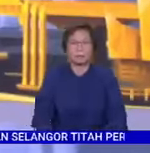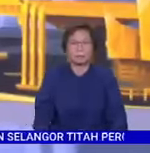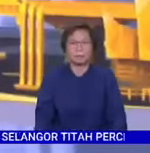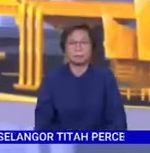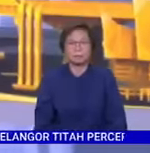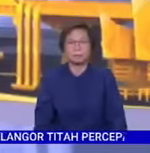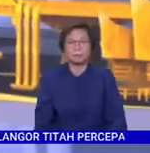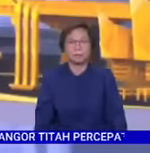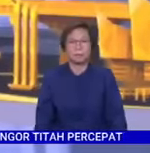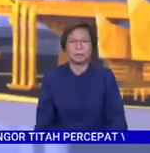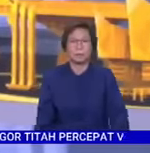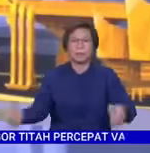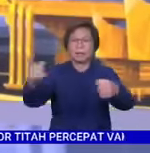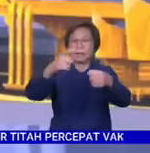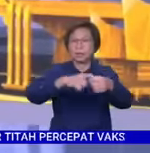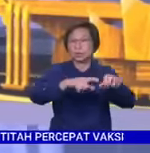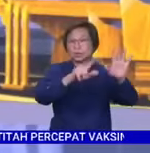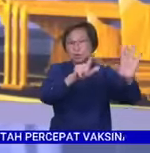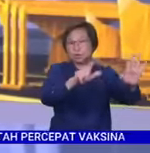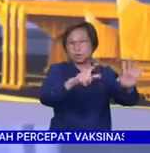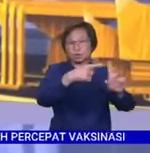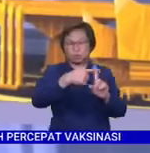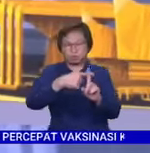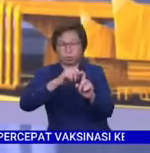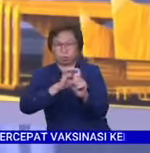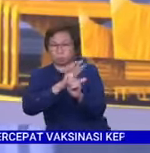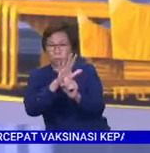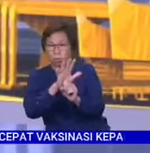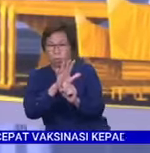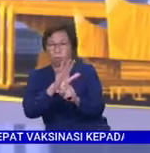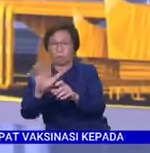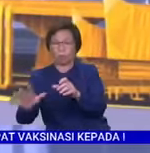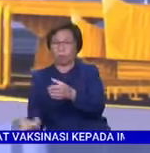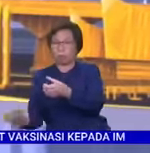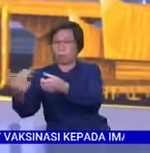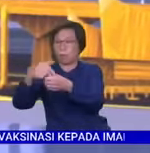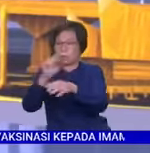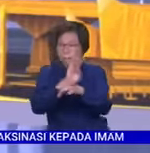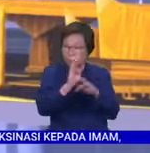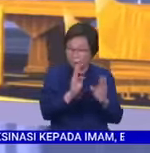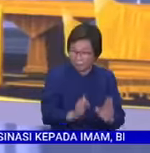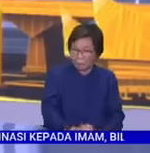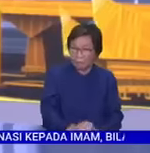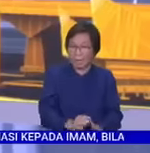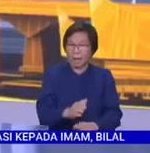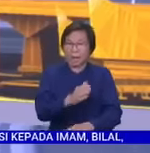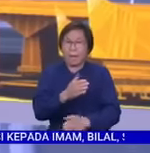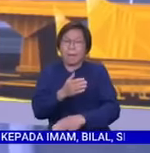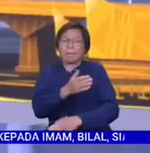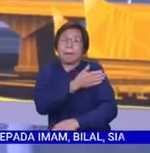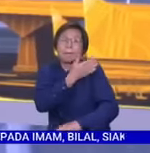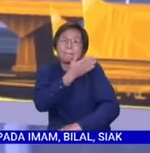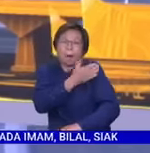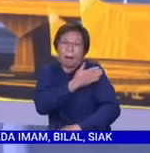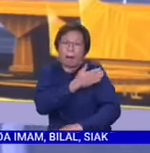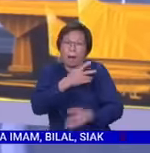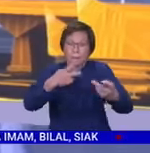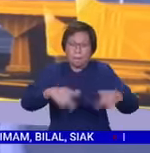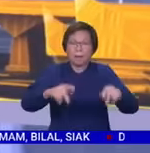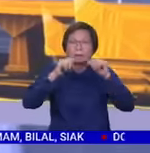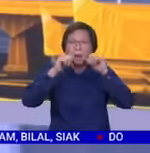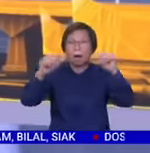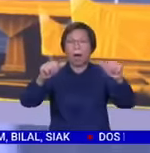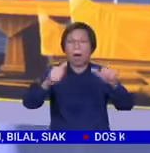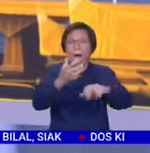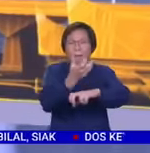Hai perkembangan anak mengenai tujuh is positive comments 16 membabitkan penjaga dan pembantu gerai di poster